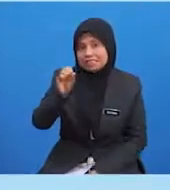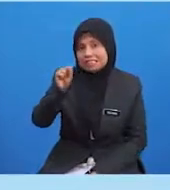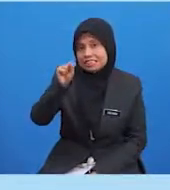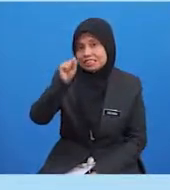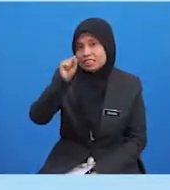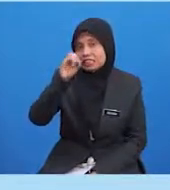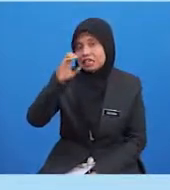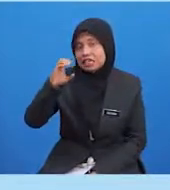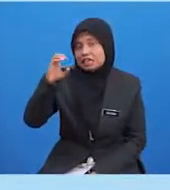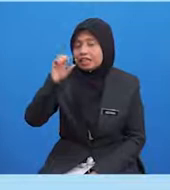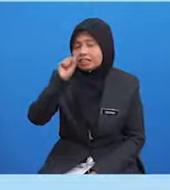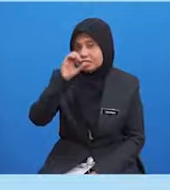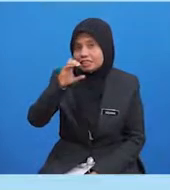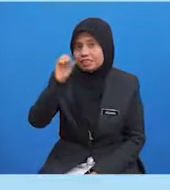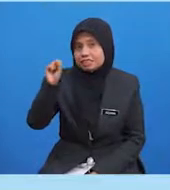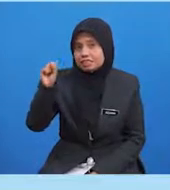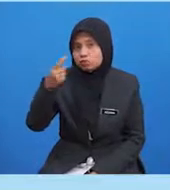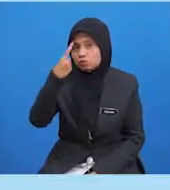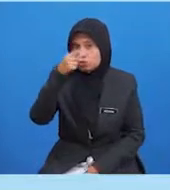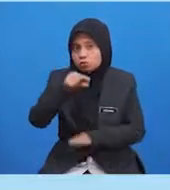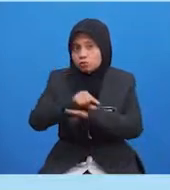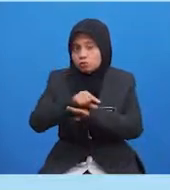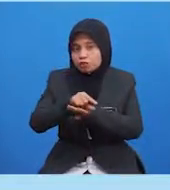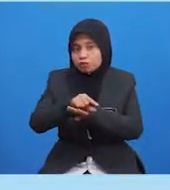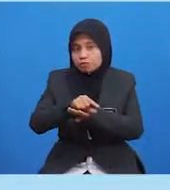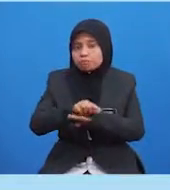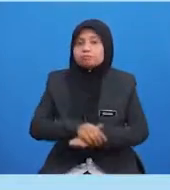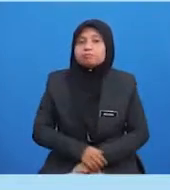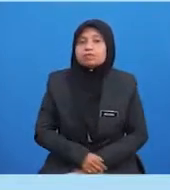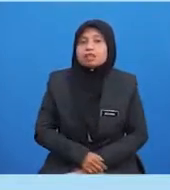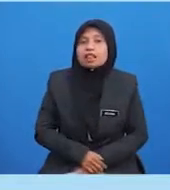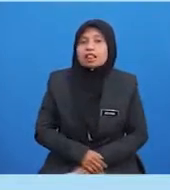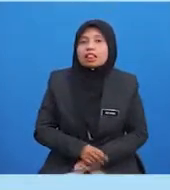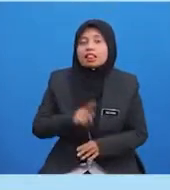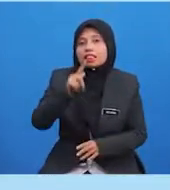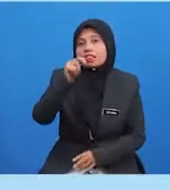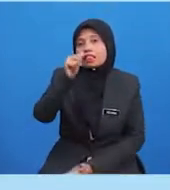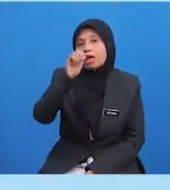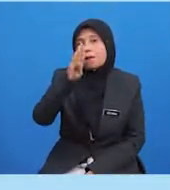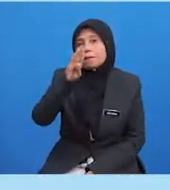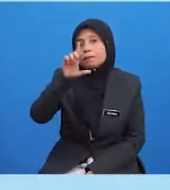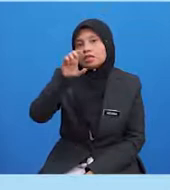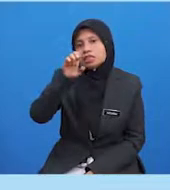Sheets CSS untuk menggayakan table.